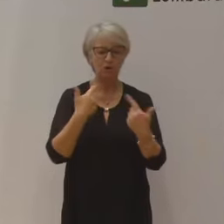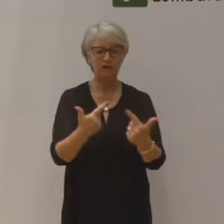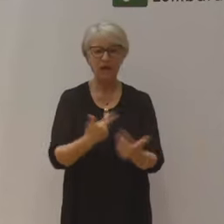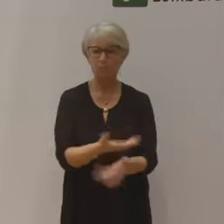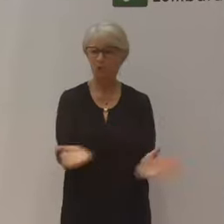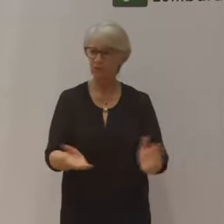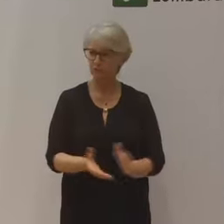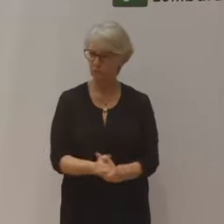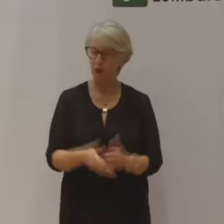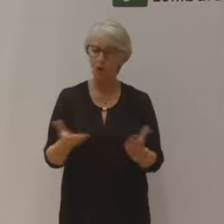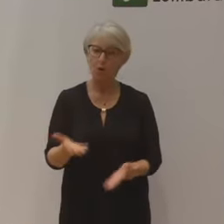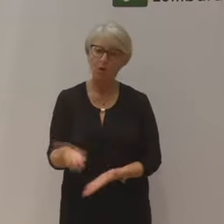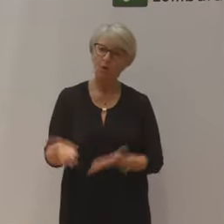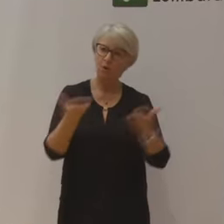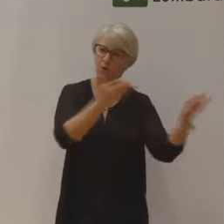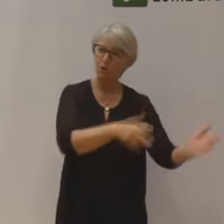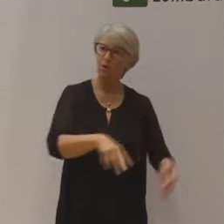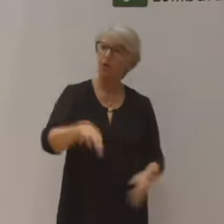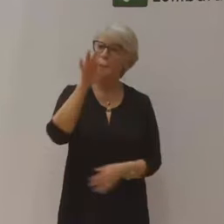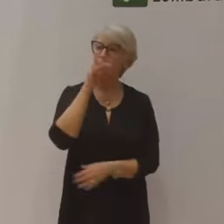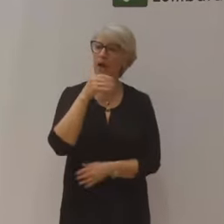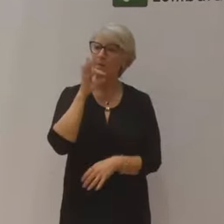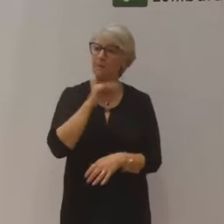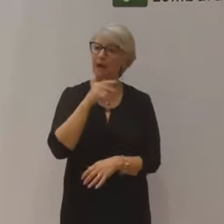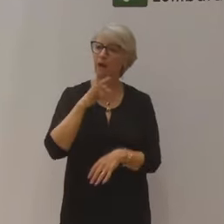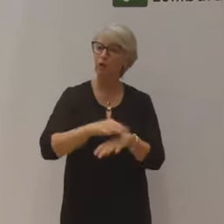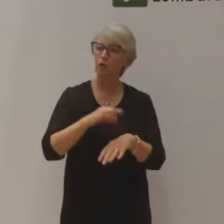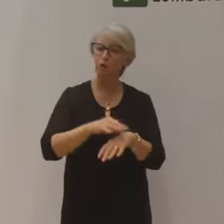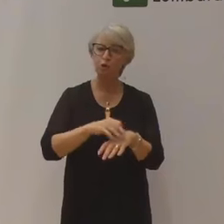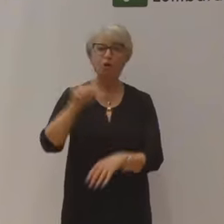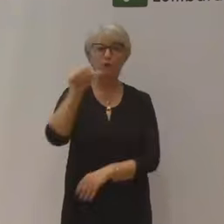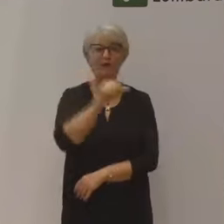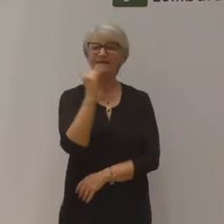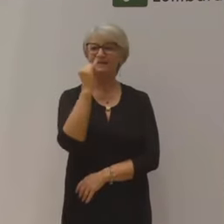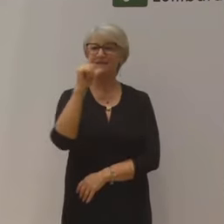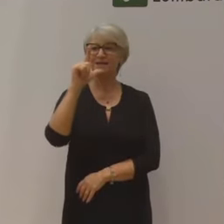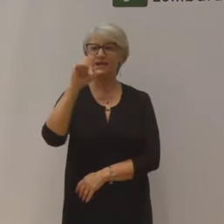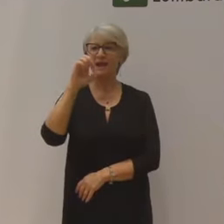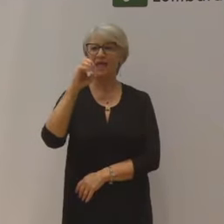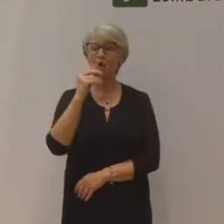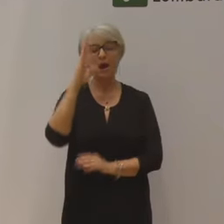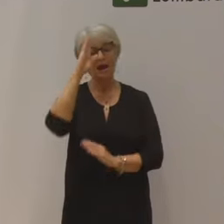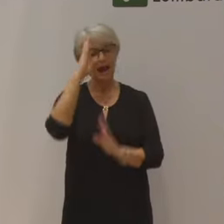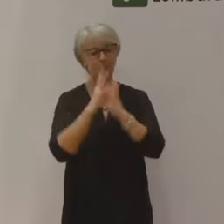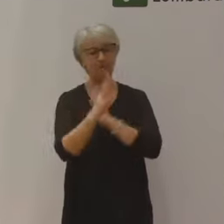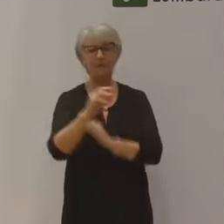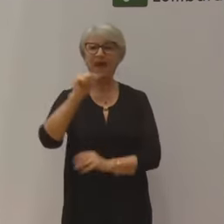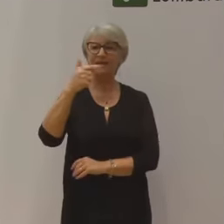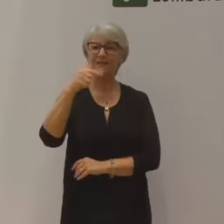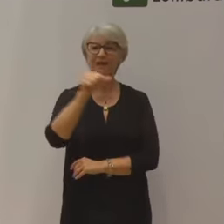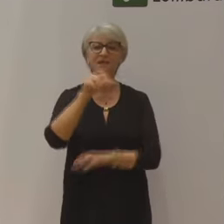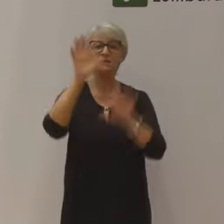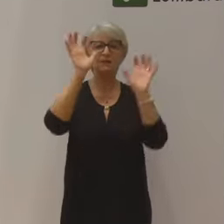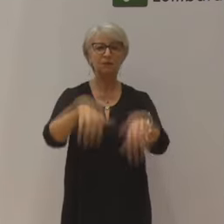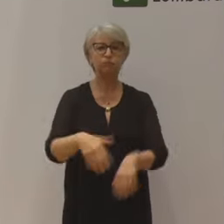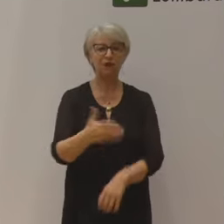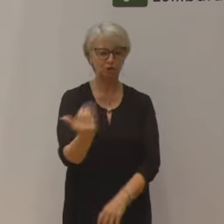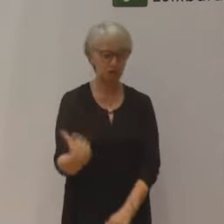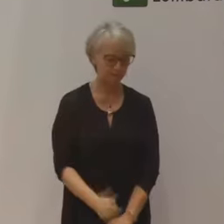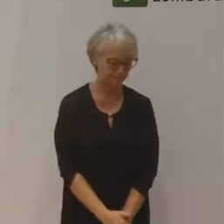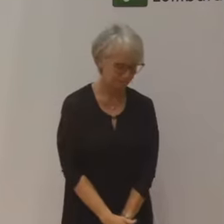disposizione. Ma passo la parola al dottor Claudio Sileo. Grazie anche per il lavoro che avete portato avanti come capofila dell'ATS di Brescia.